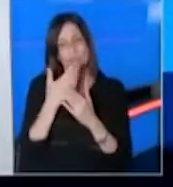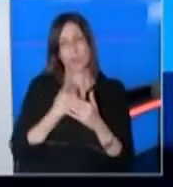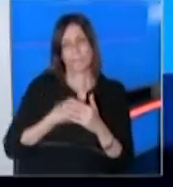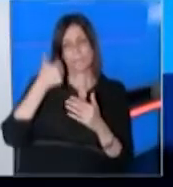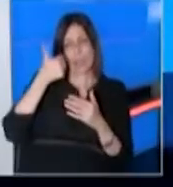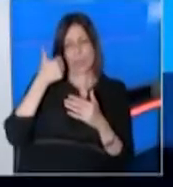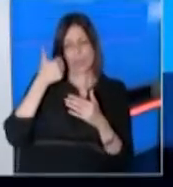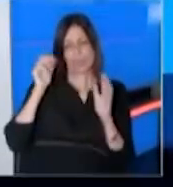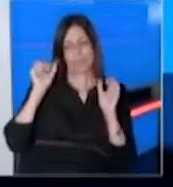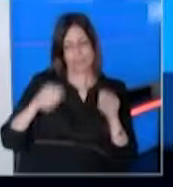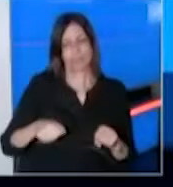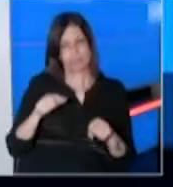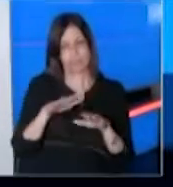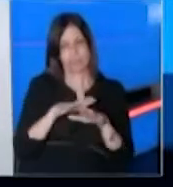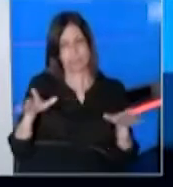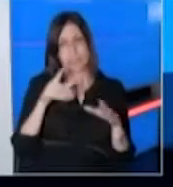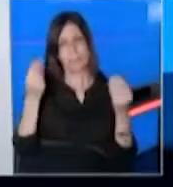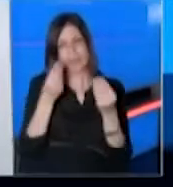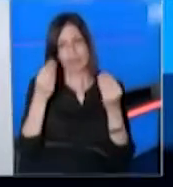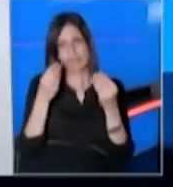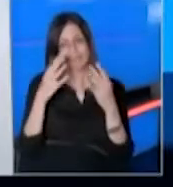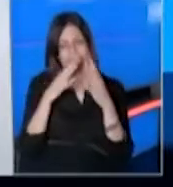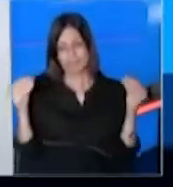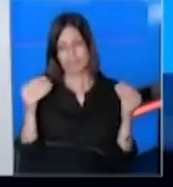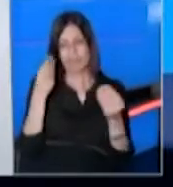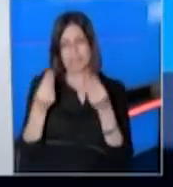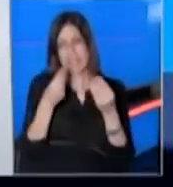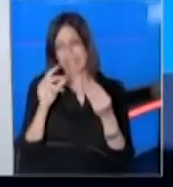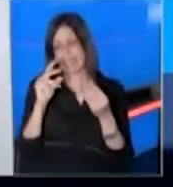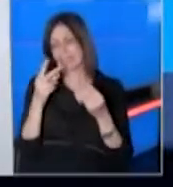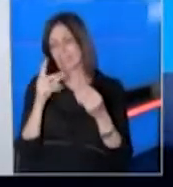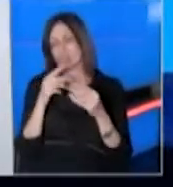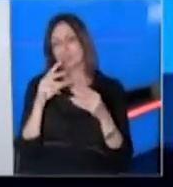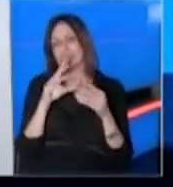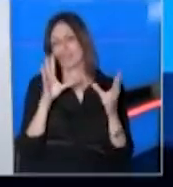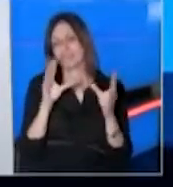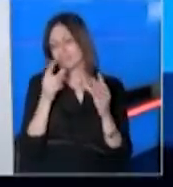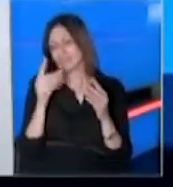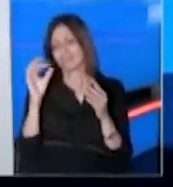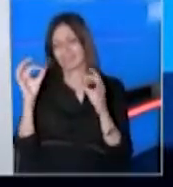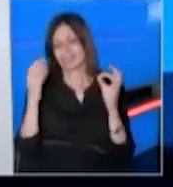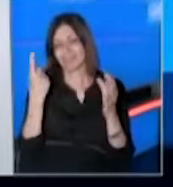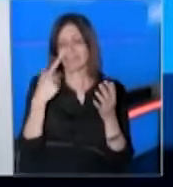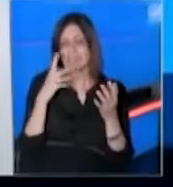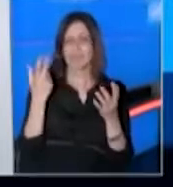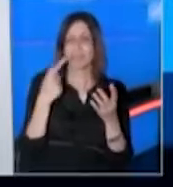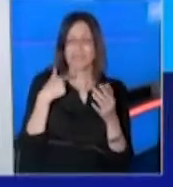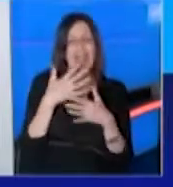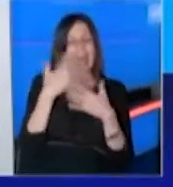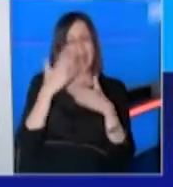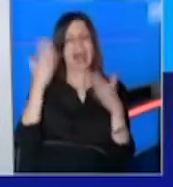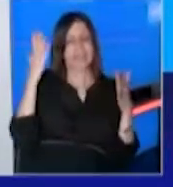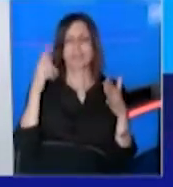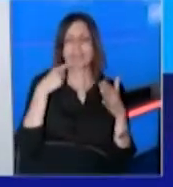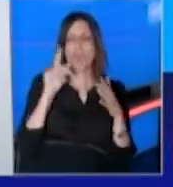קשיחה בקרקע, זה משאב מתקלה, זה משחק סכום אפס, יהיה לזה, לא יהיה לזה. זאת אומרת רגע, אני צריך לחדד, כי אנשים אולי לא הבינו מה זה לא